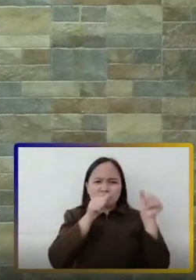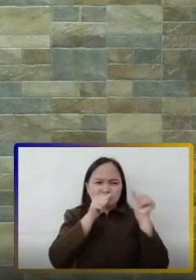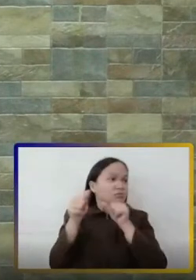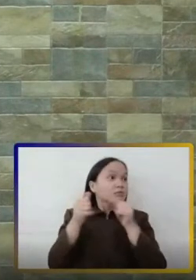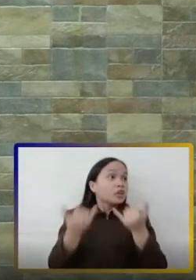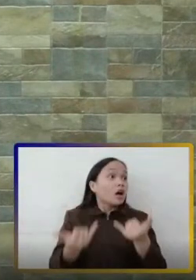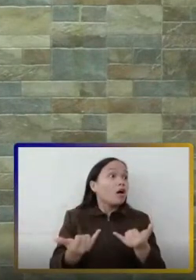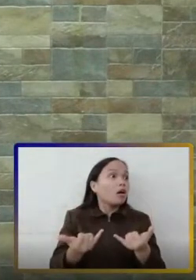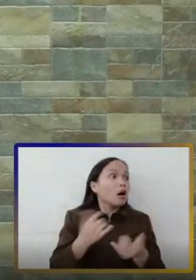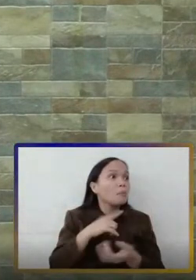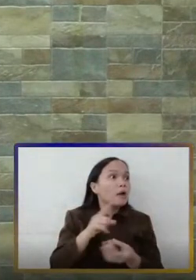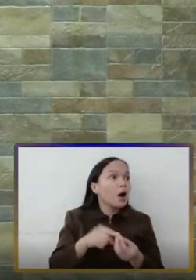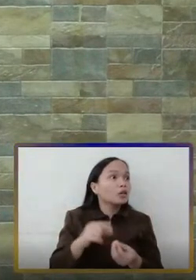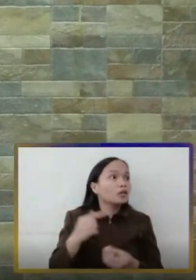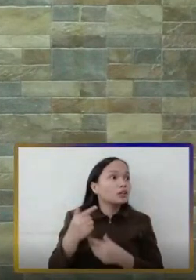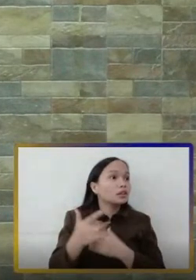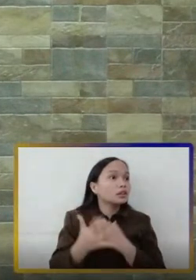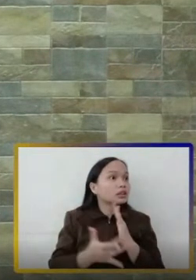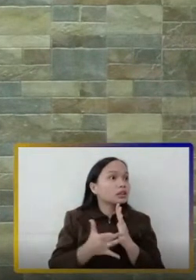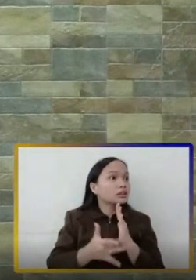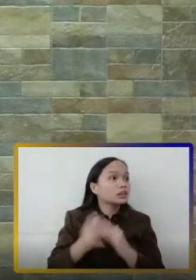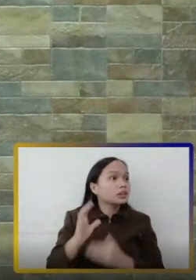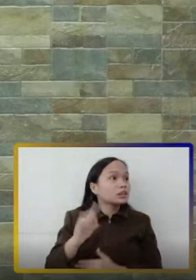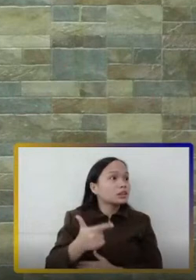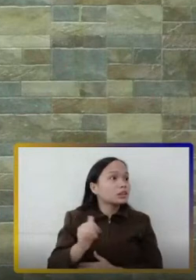sa gadget.